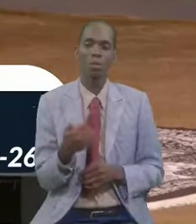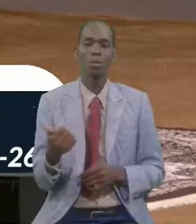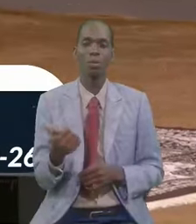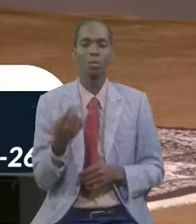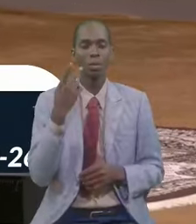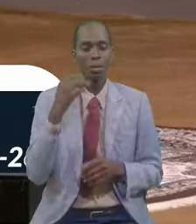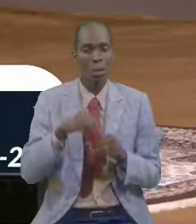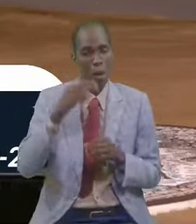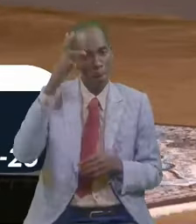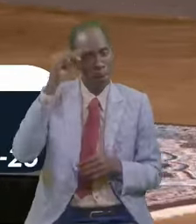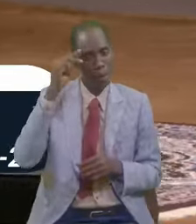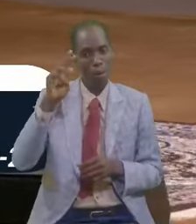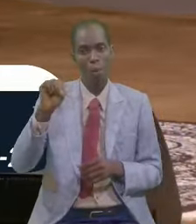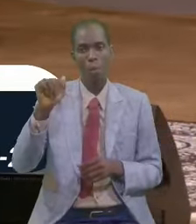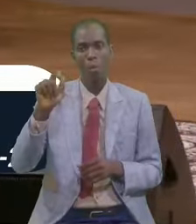autres. Matthieu,